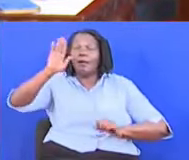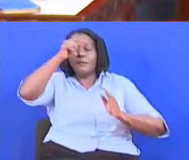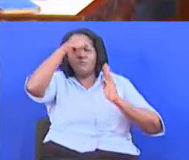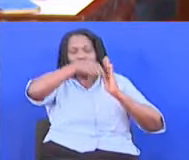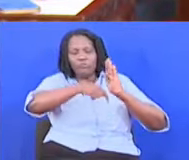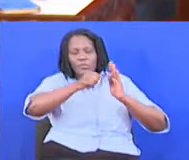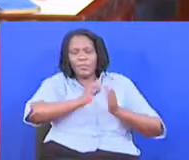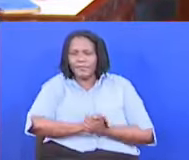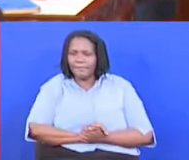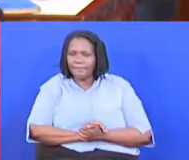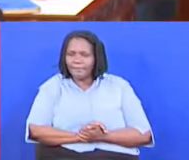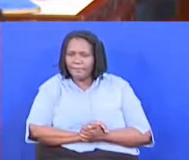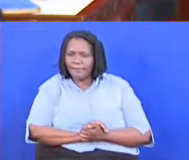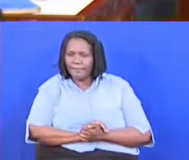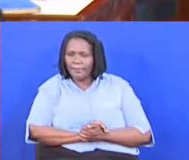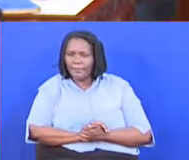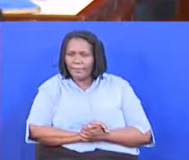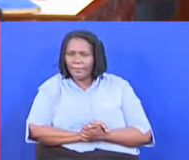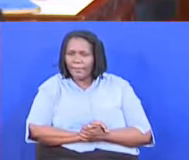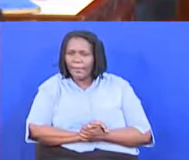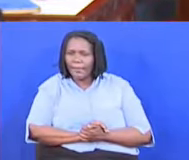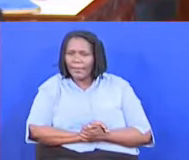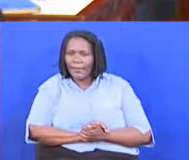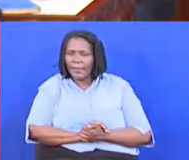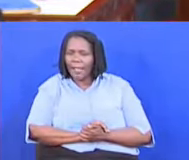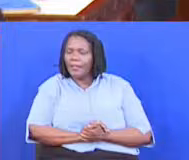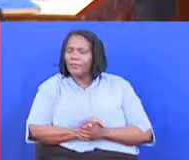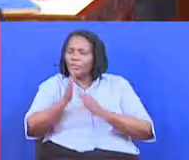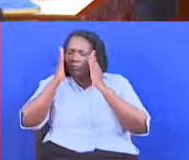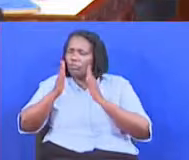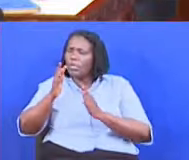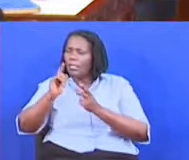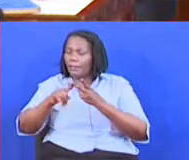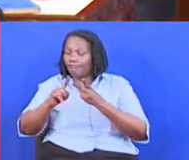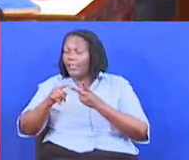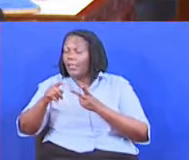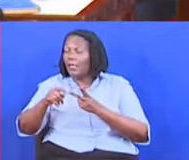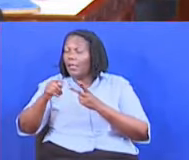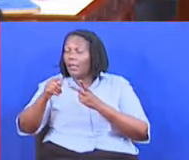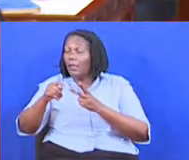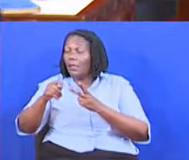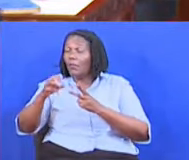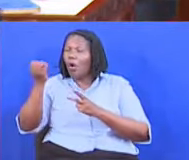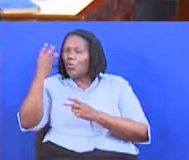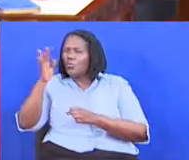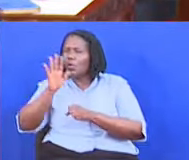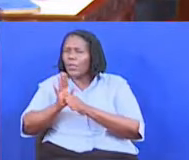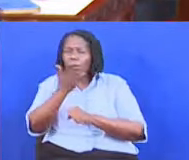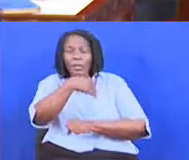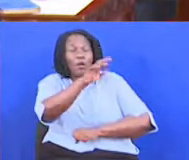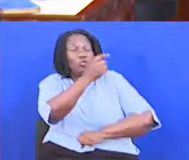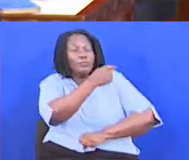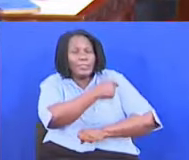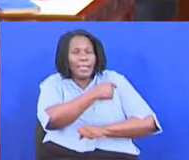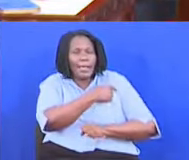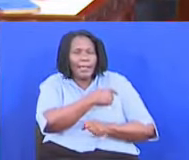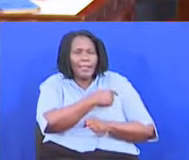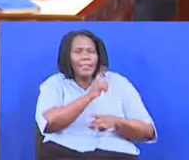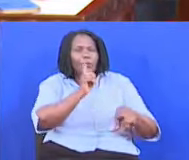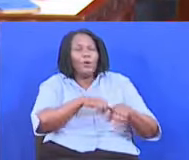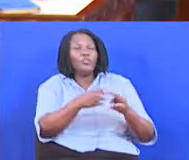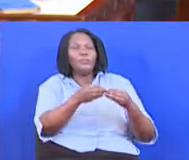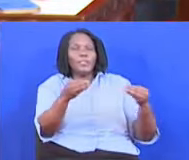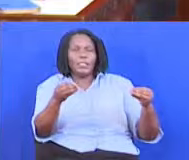wagonjwa wengi wa saratani wanaenda hospitali wakati hali imekuwa mbaya. Je, serikali ina mkakati gani wa kuhakikisha inatoa elimu